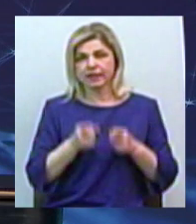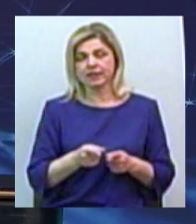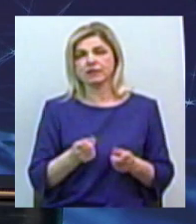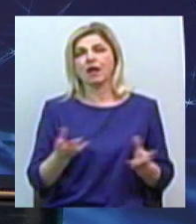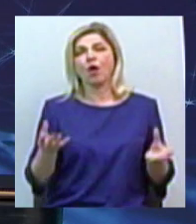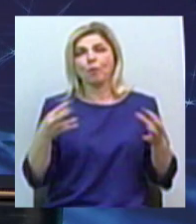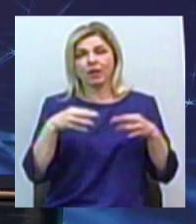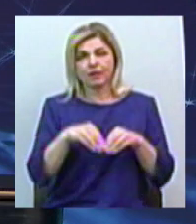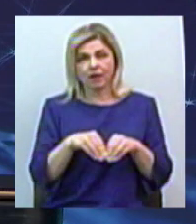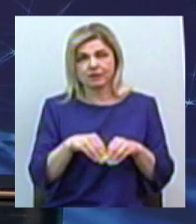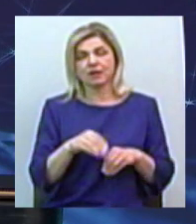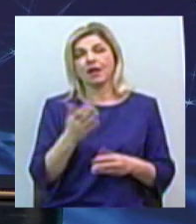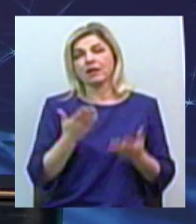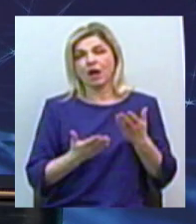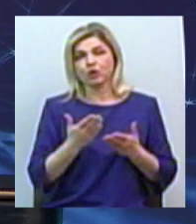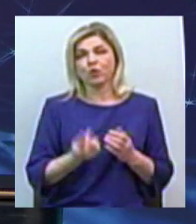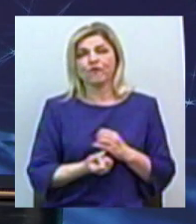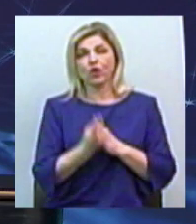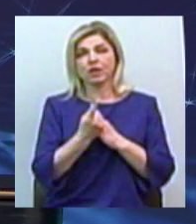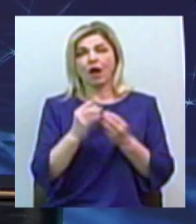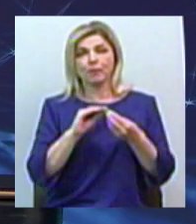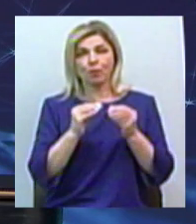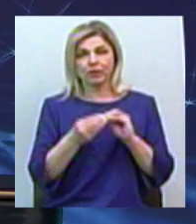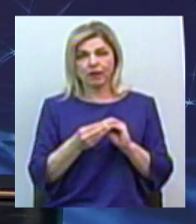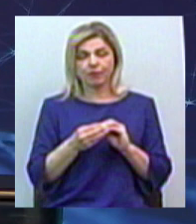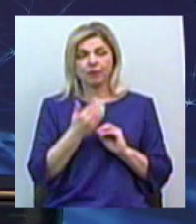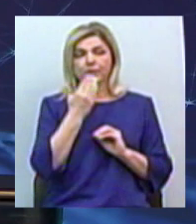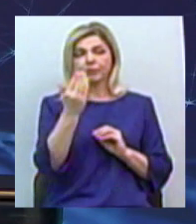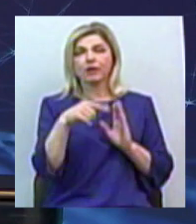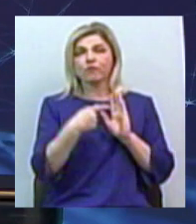об'єднатися. І якщо, наприклад, виникає проблема... Як це зробити?